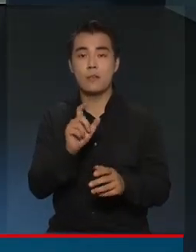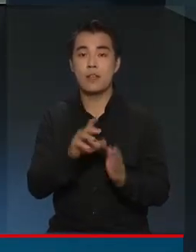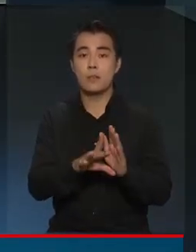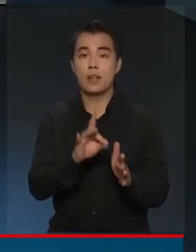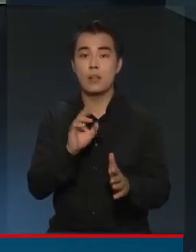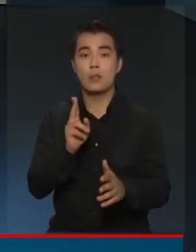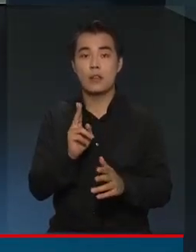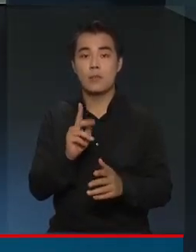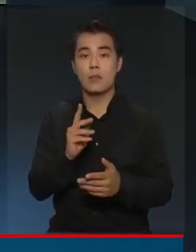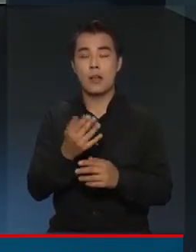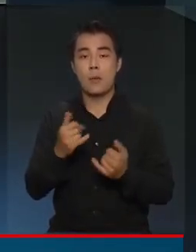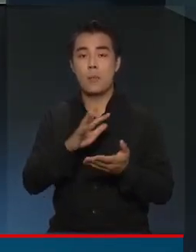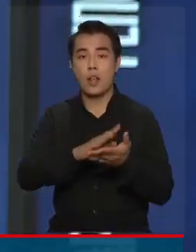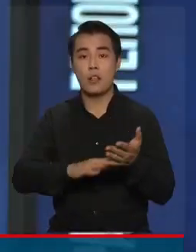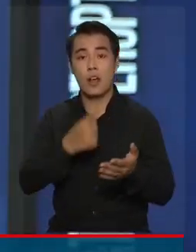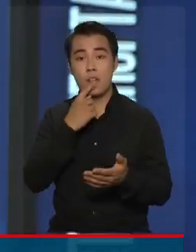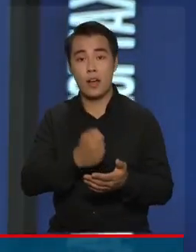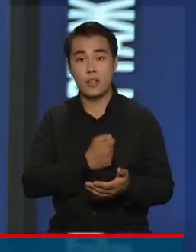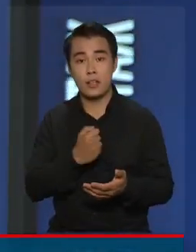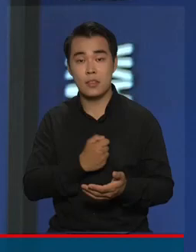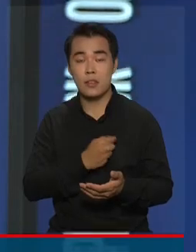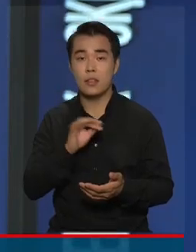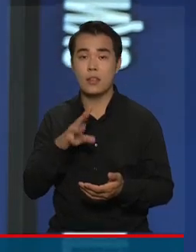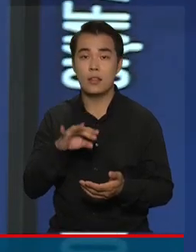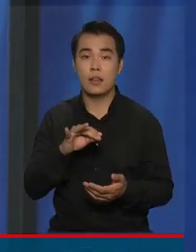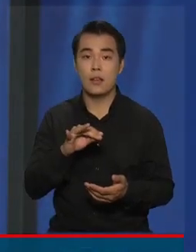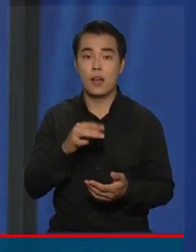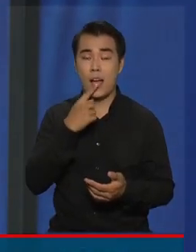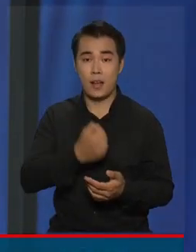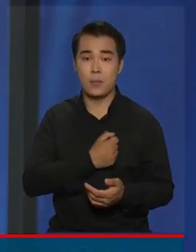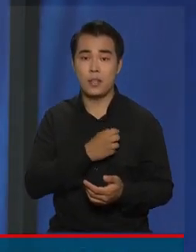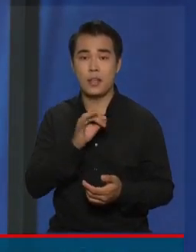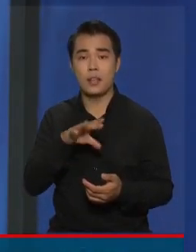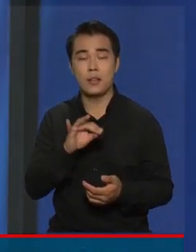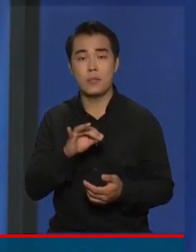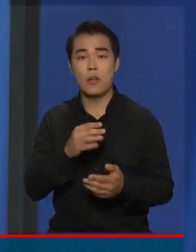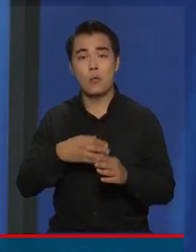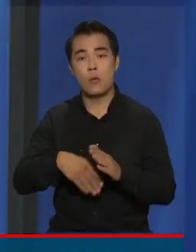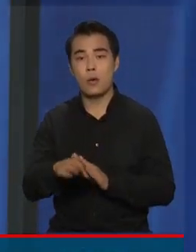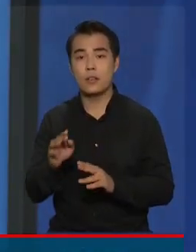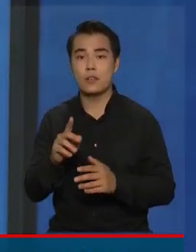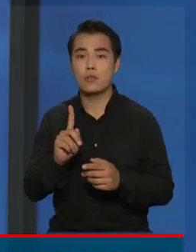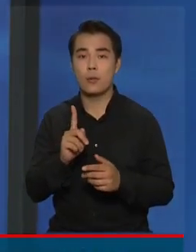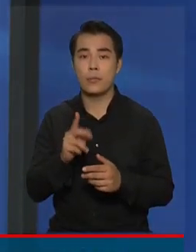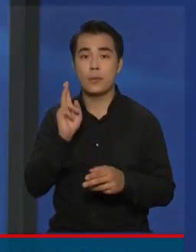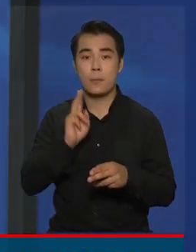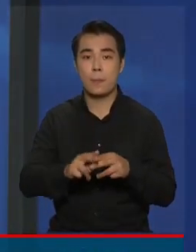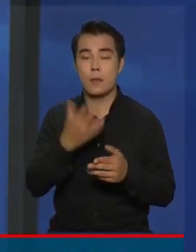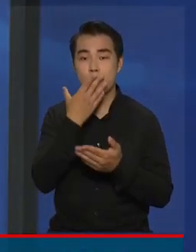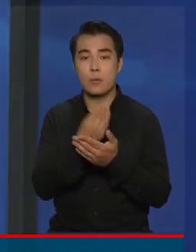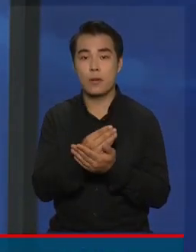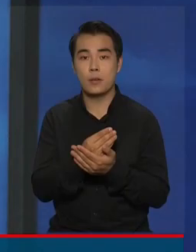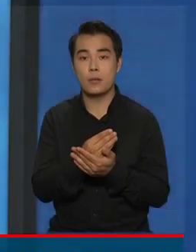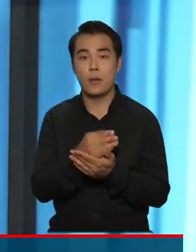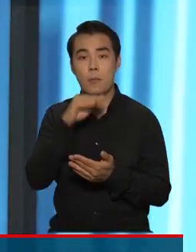Они выбирают продолжать служить в армии, либо же они уходят все-таки в свои